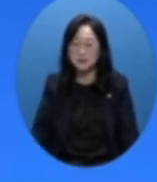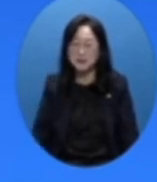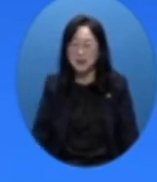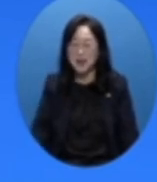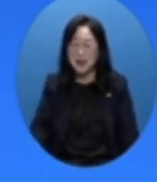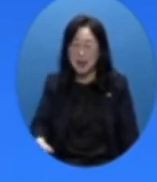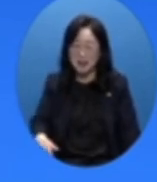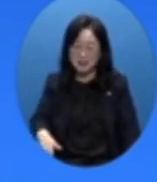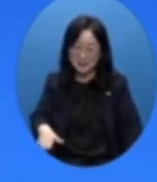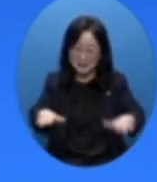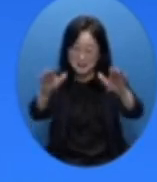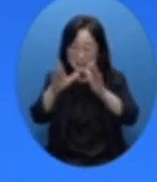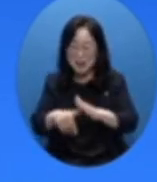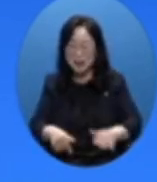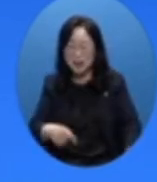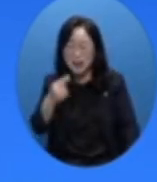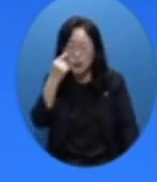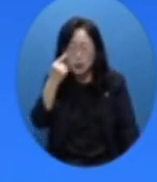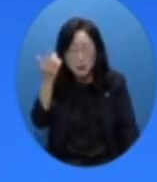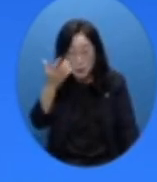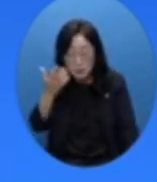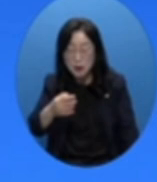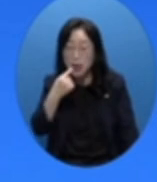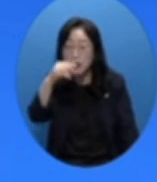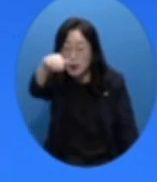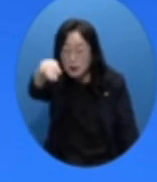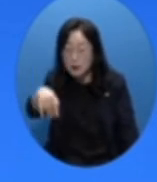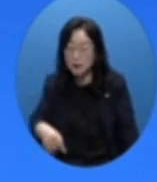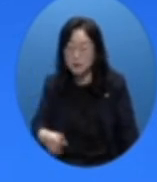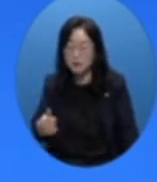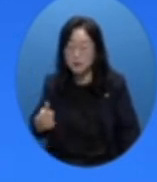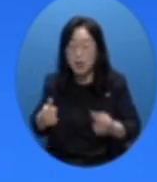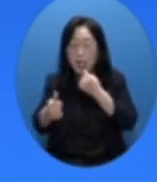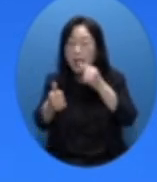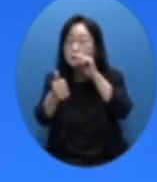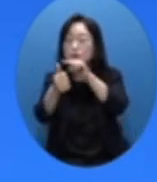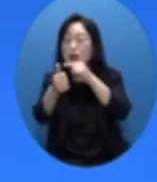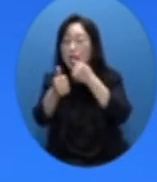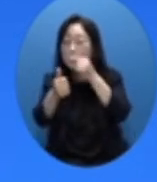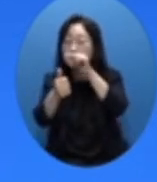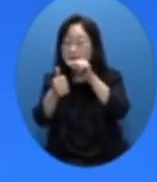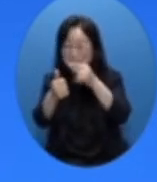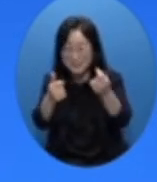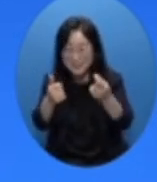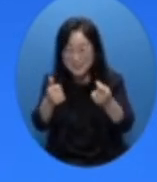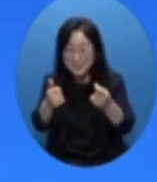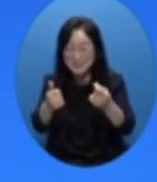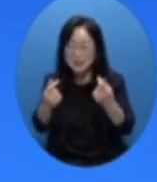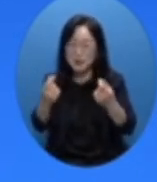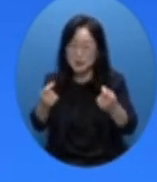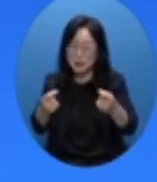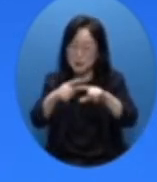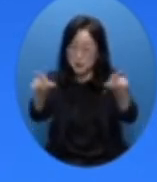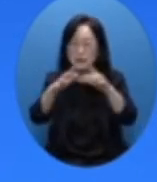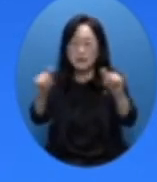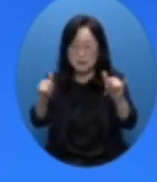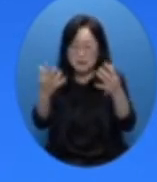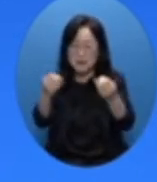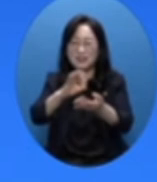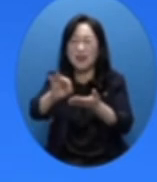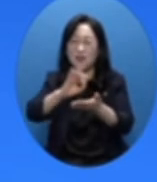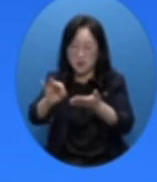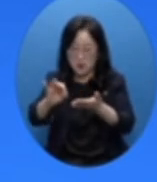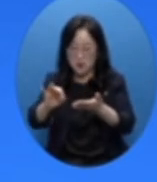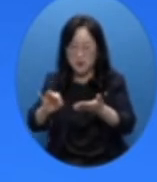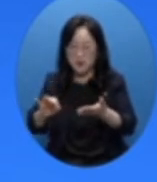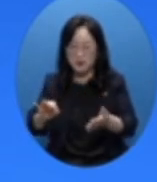벌이 수에 따른 일어나 신발을 차죠 침 바다는 것을 그저 민간요법으로 많이 했어요